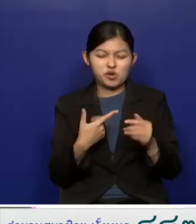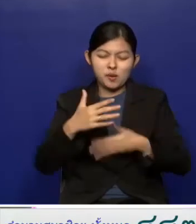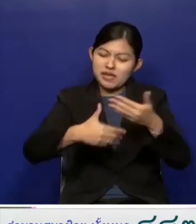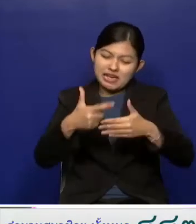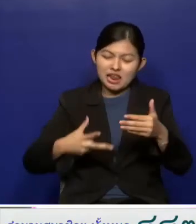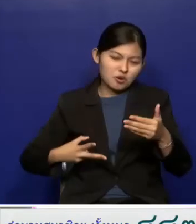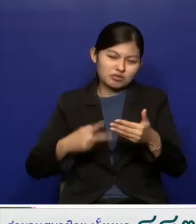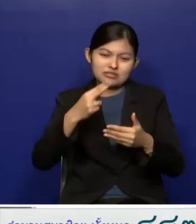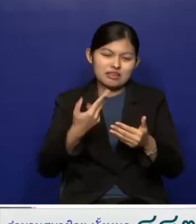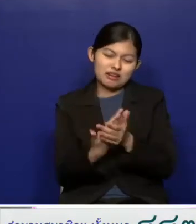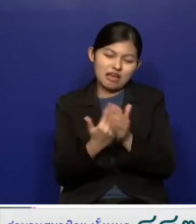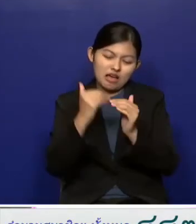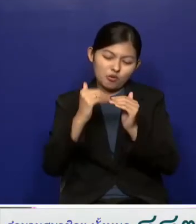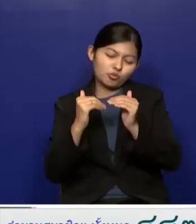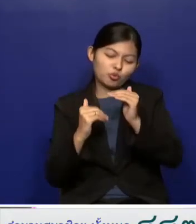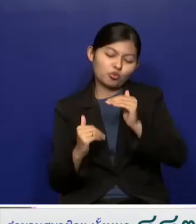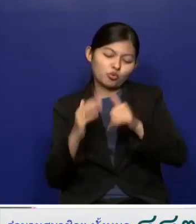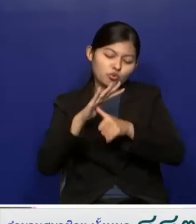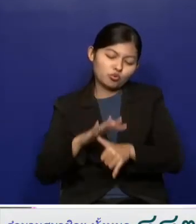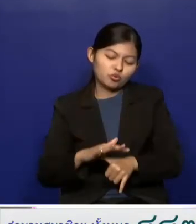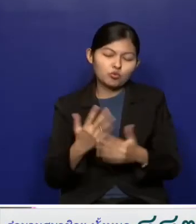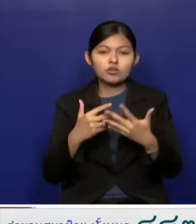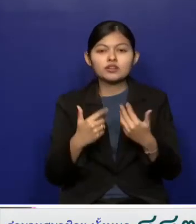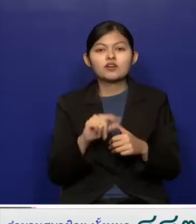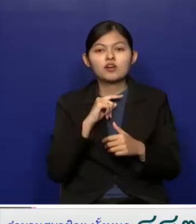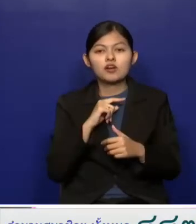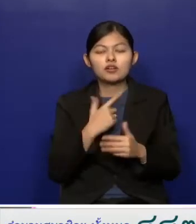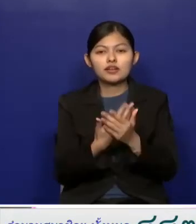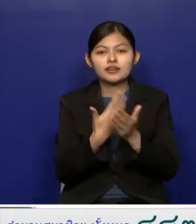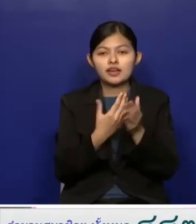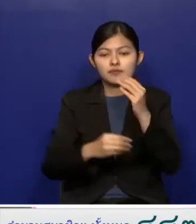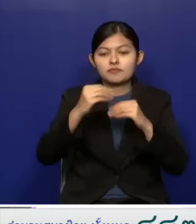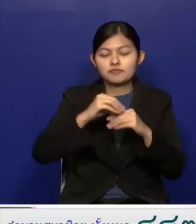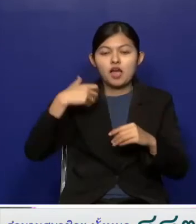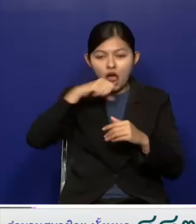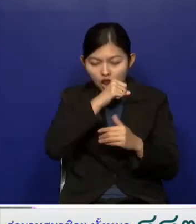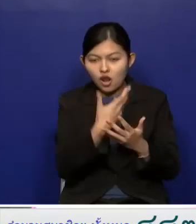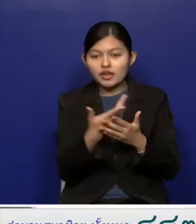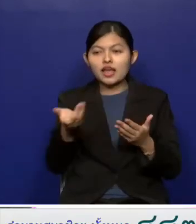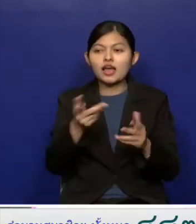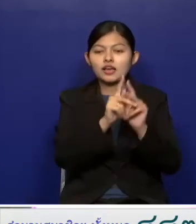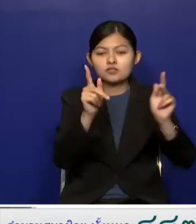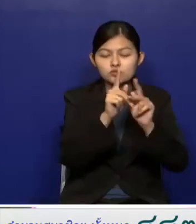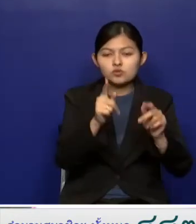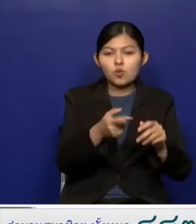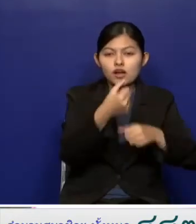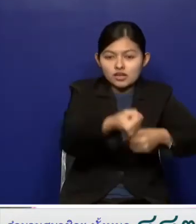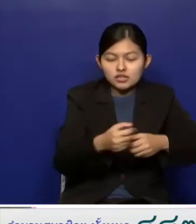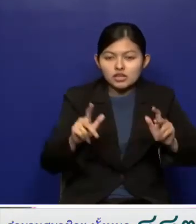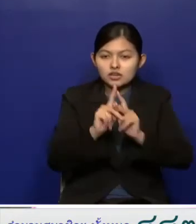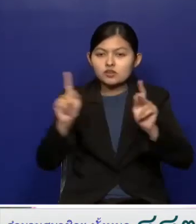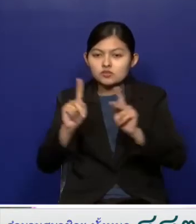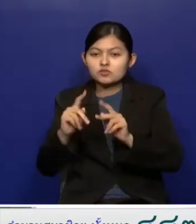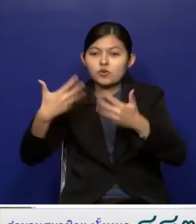ทวนครับเรื่องที่2การขึ้นทะเบียนชาวไร่อ้อยที่ผมอยากจะให้มีการแลกเปลี่ยนข้อมูลระหว่างกระทรวงเกษตรและสหกรณ์ให้เป็นข้อมูลที่เชื่อมโย